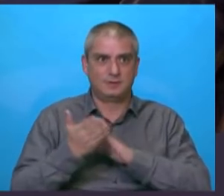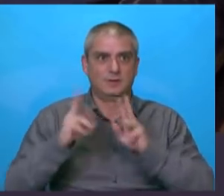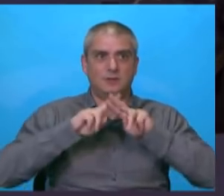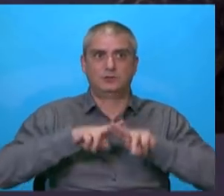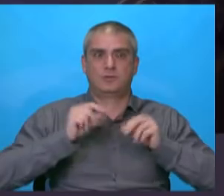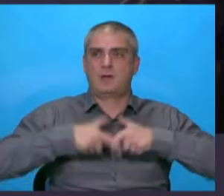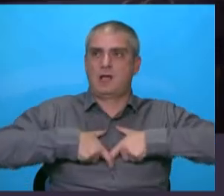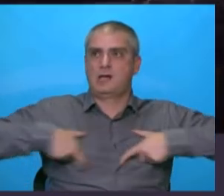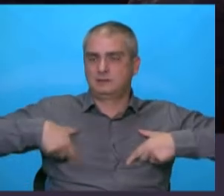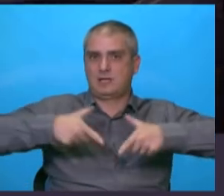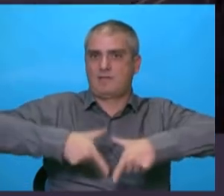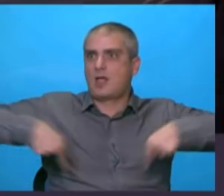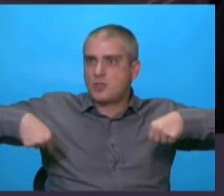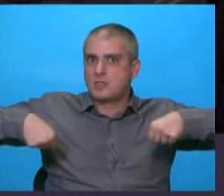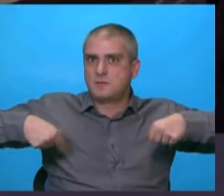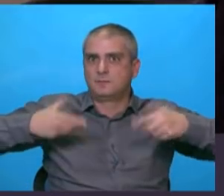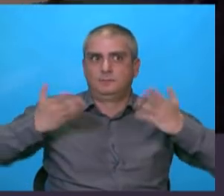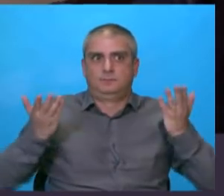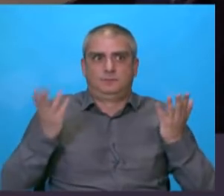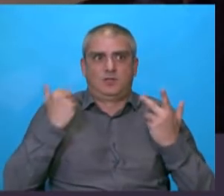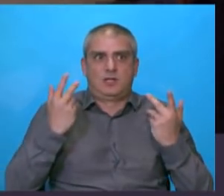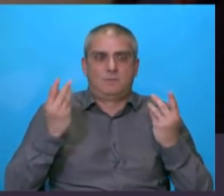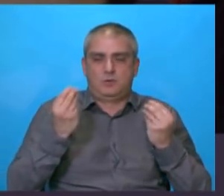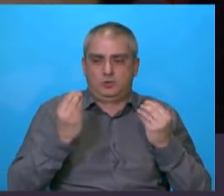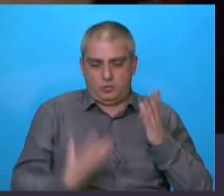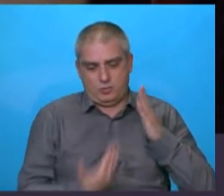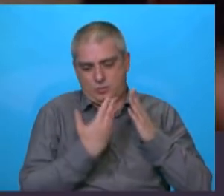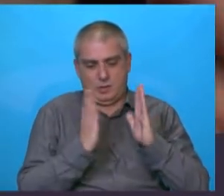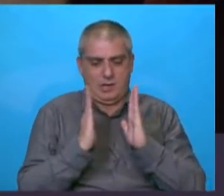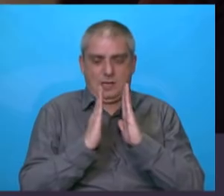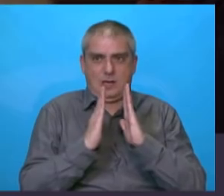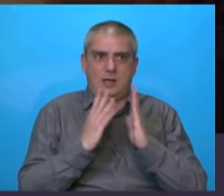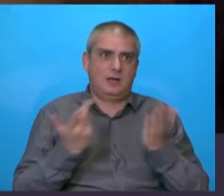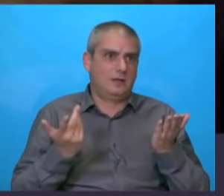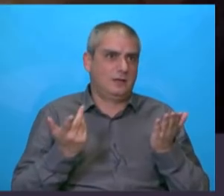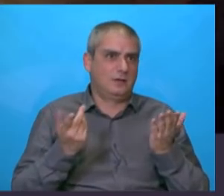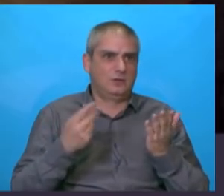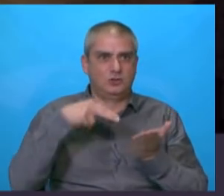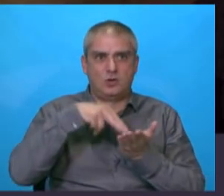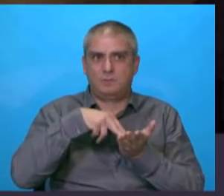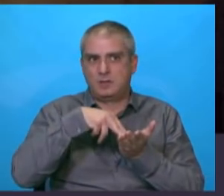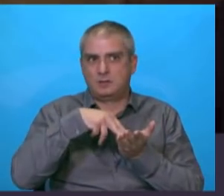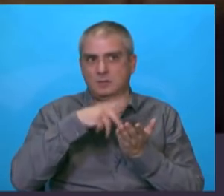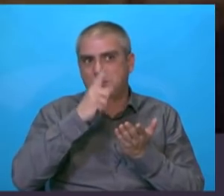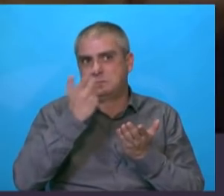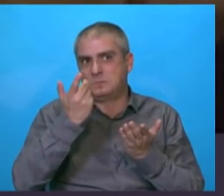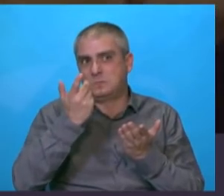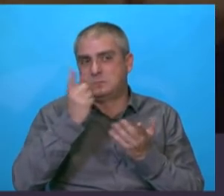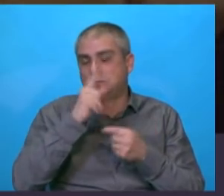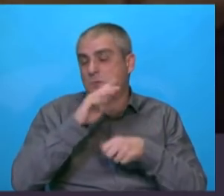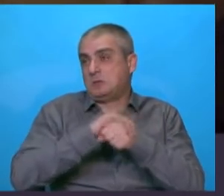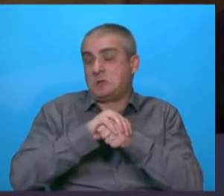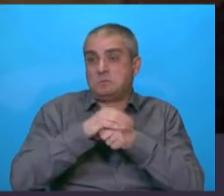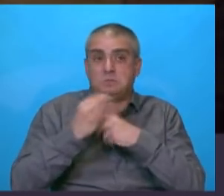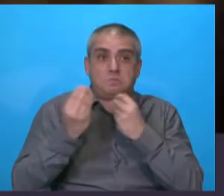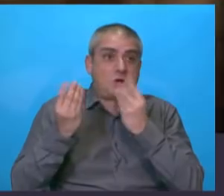עם חזייה ותחתונים, והיה לה איזשהו מכשיר בין הרגליים שהיא עומדת, שהוא אמור לזהות כנראה